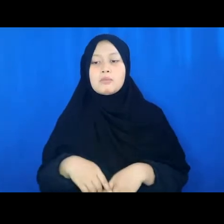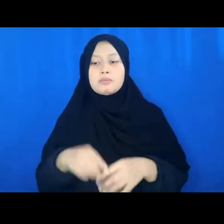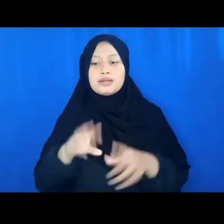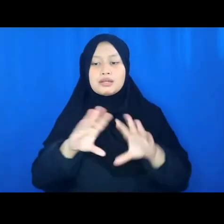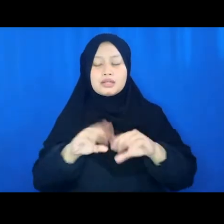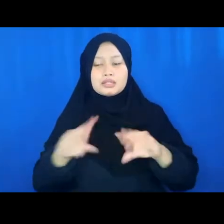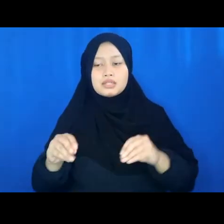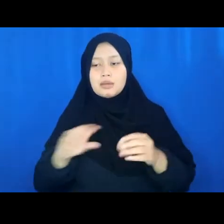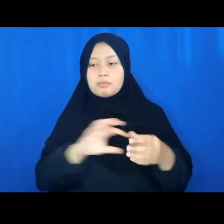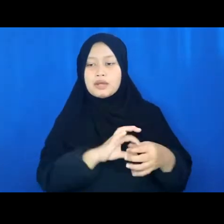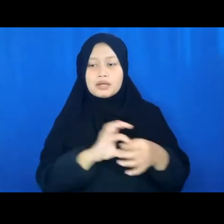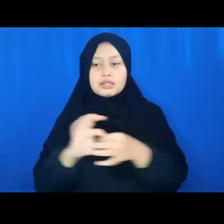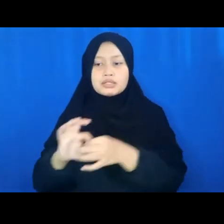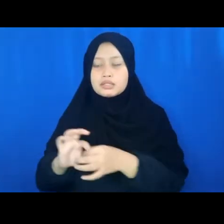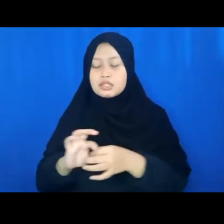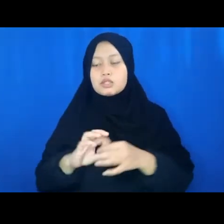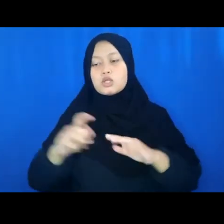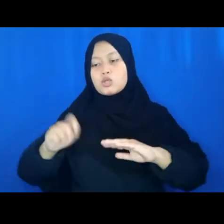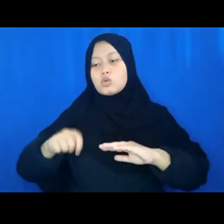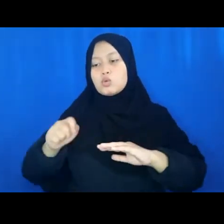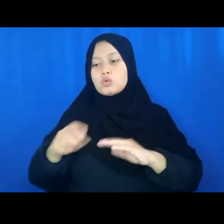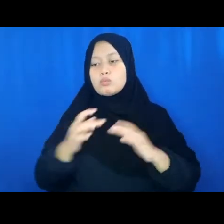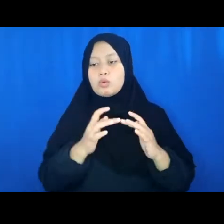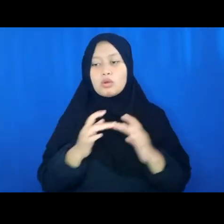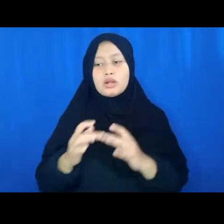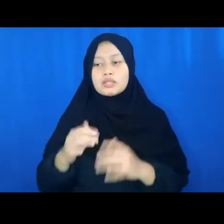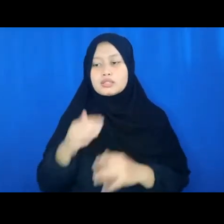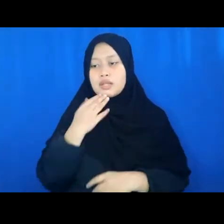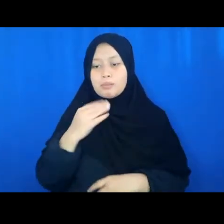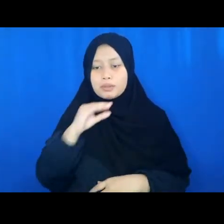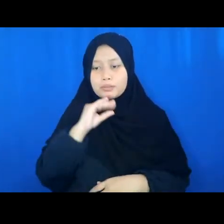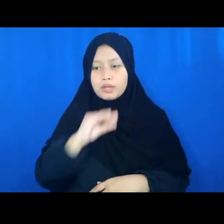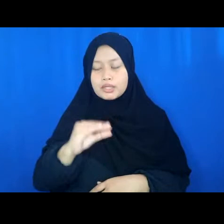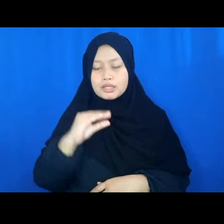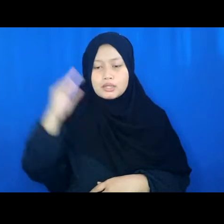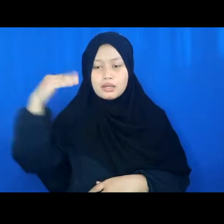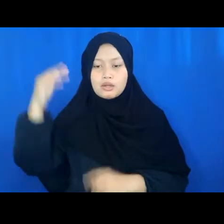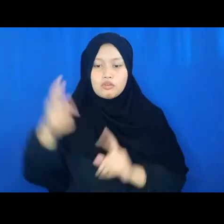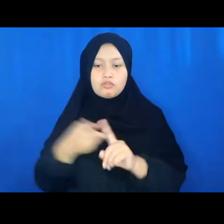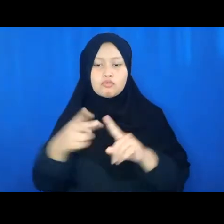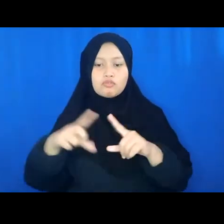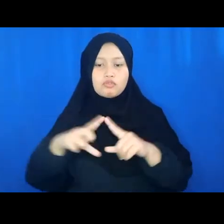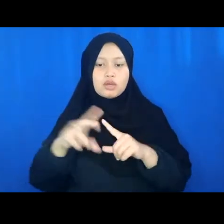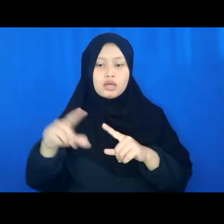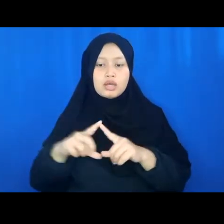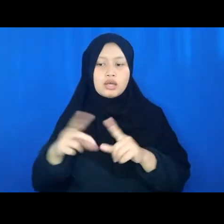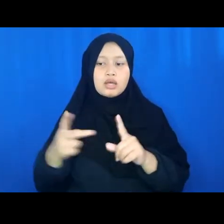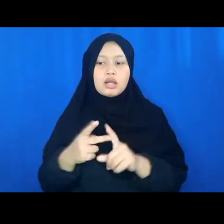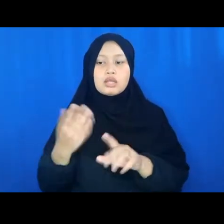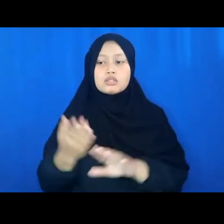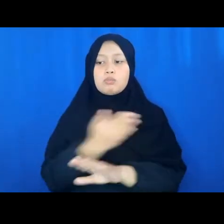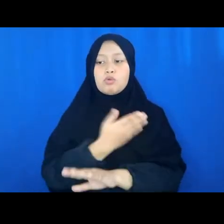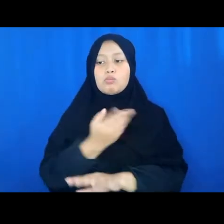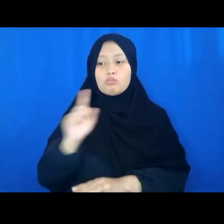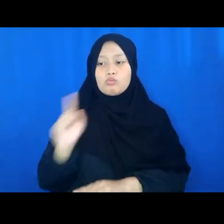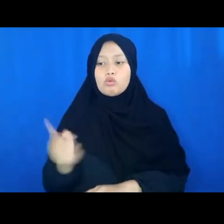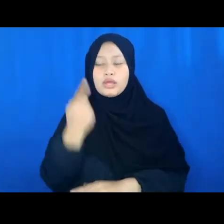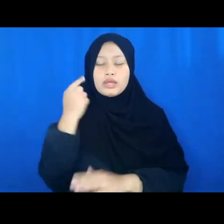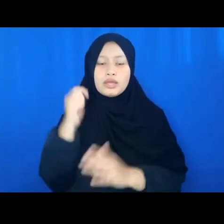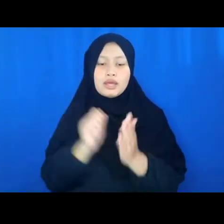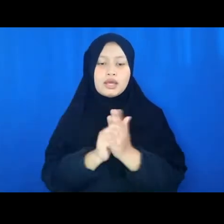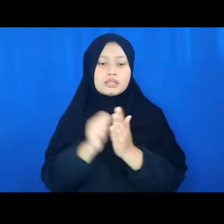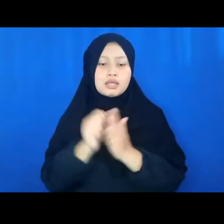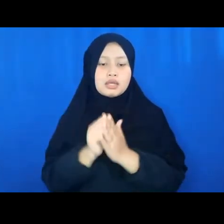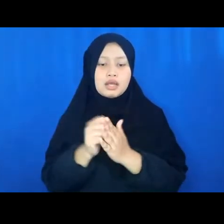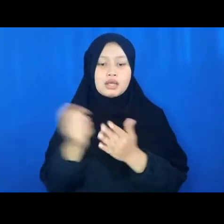manajer online Selamat pagi Mbak Farah sebelum kita memulai acara kami persilahkan terlebih dahulu